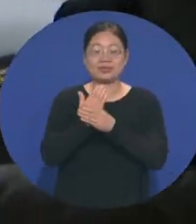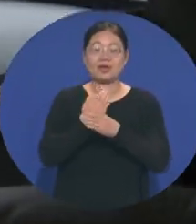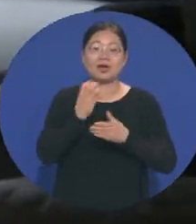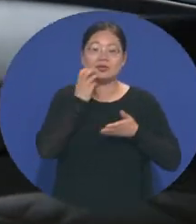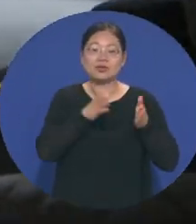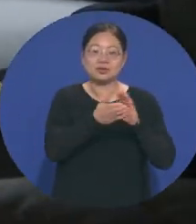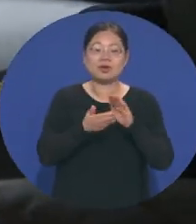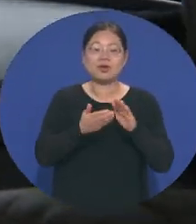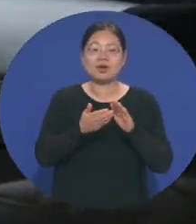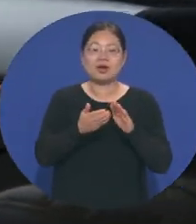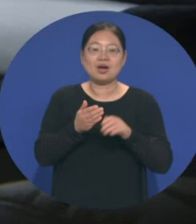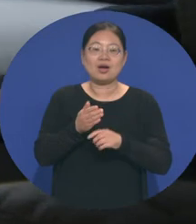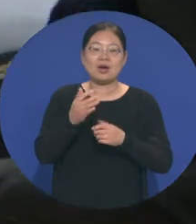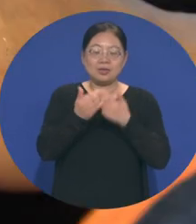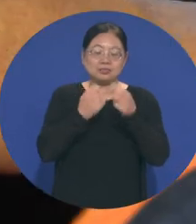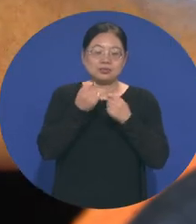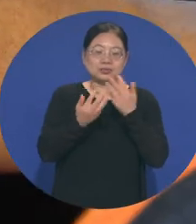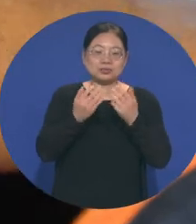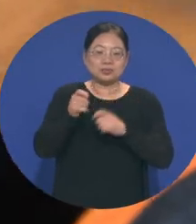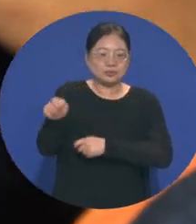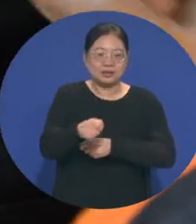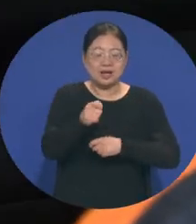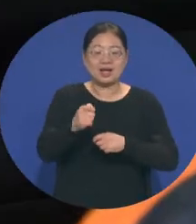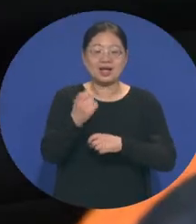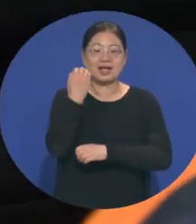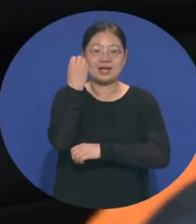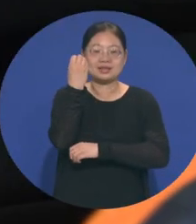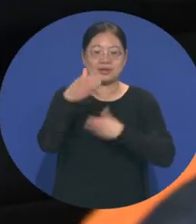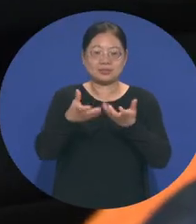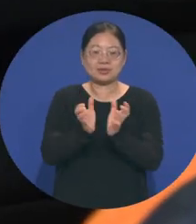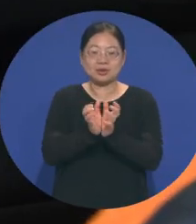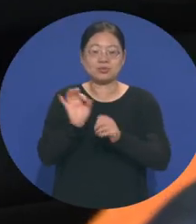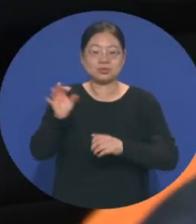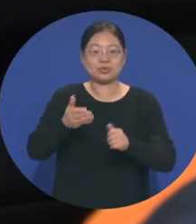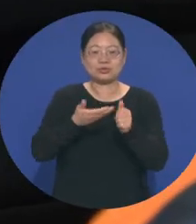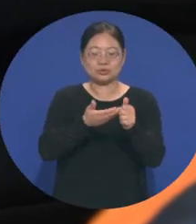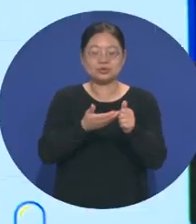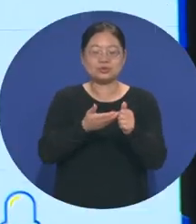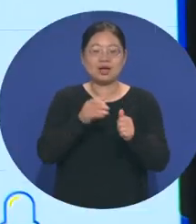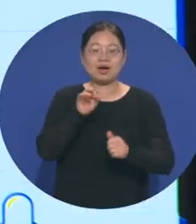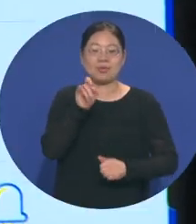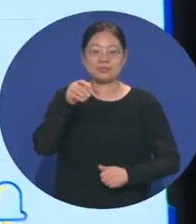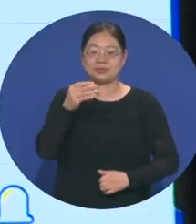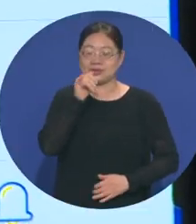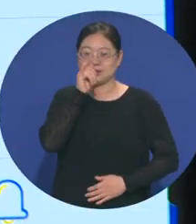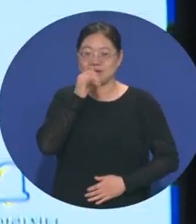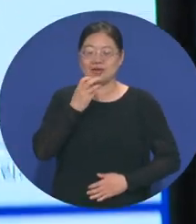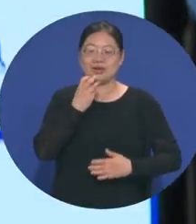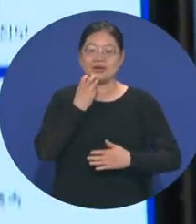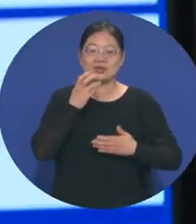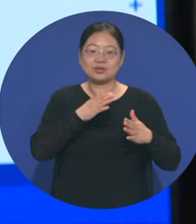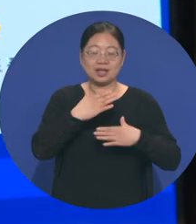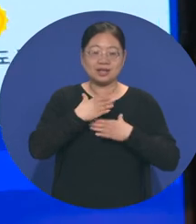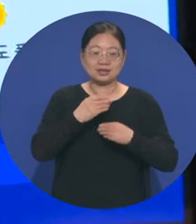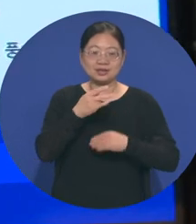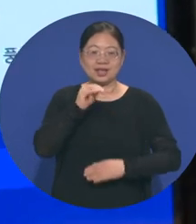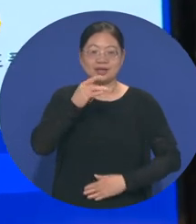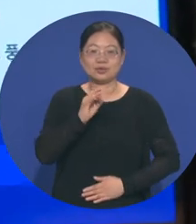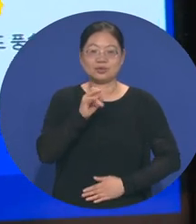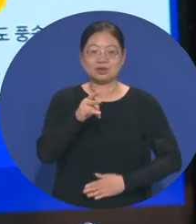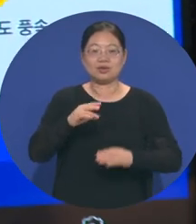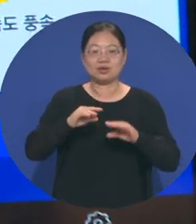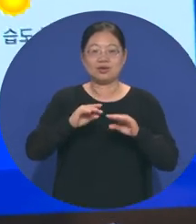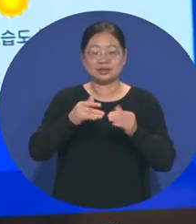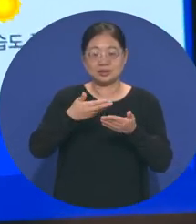대비해 경도 소방재난 보가 무료로 제공하는 스마트폰 어플이 있습니다 바로 경기 안전 대동여지도